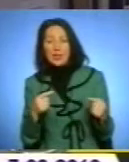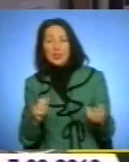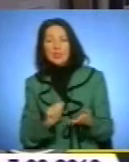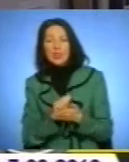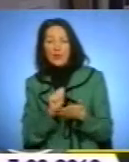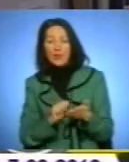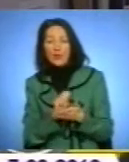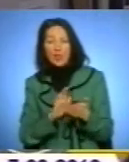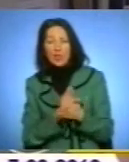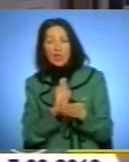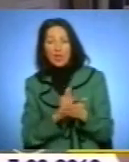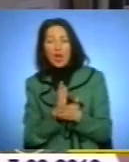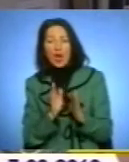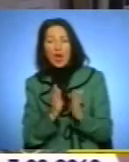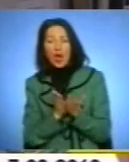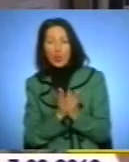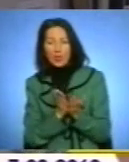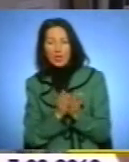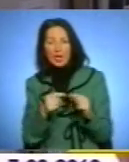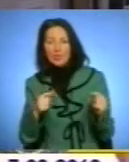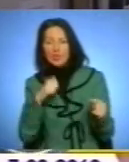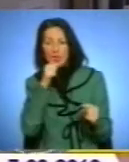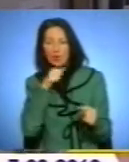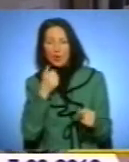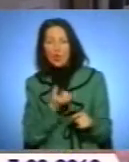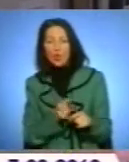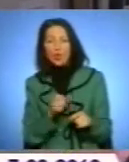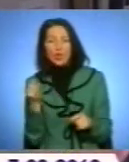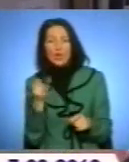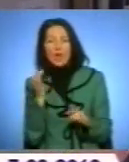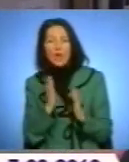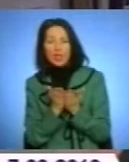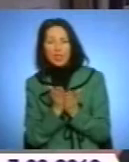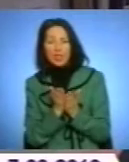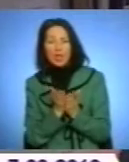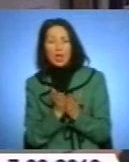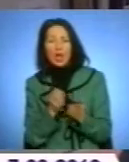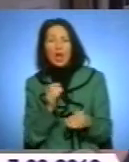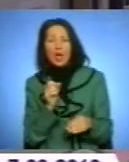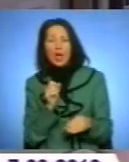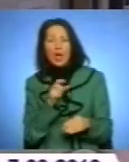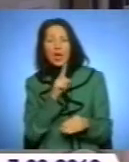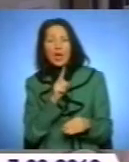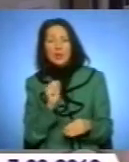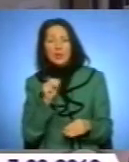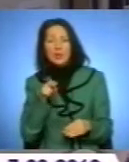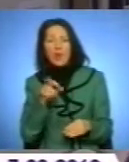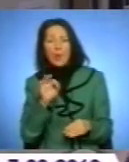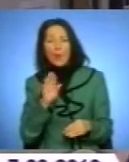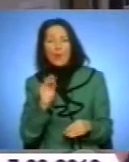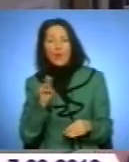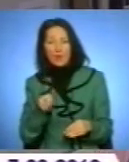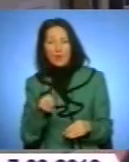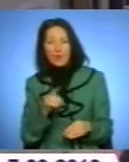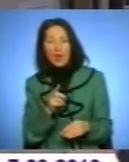роки в першій частині представлені. Дуже цікава така ж книжка – це є заповіт Кобзаря різними мовами, представлені в